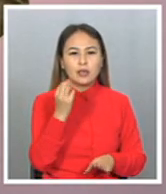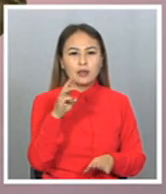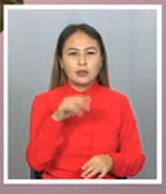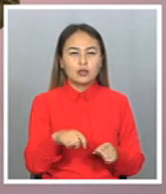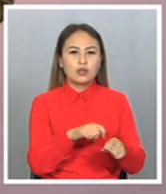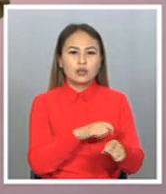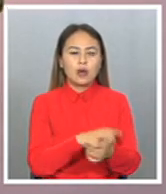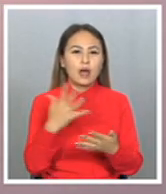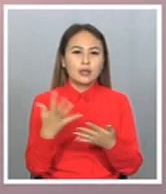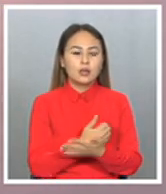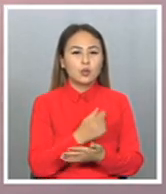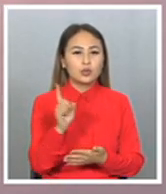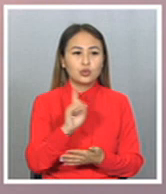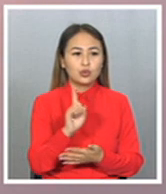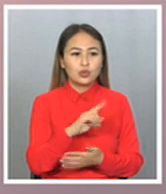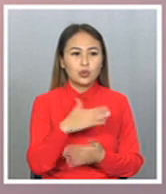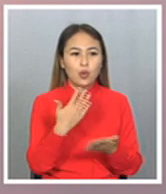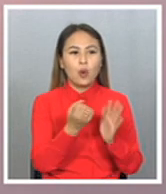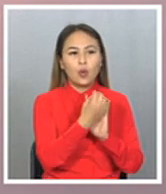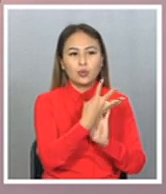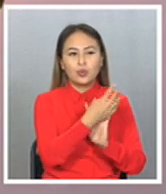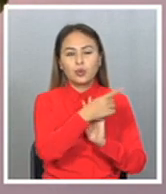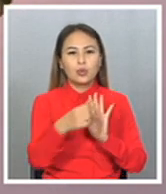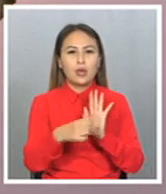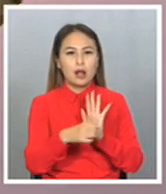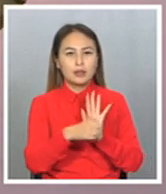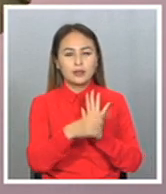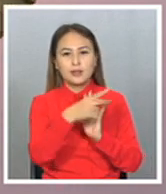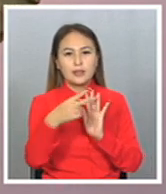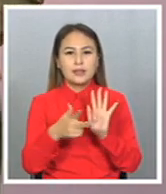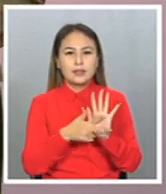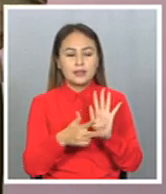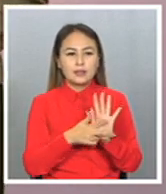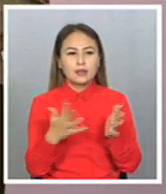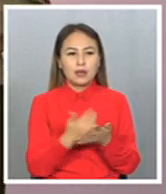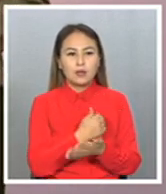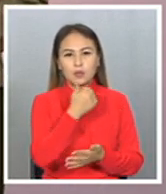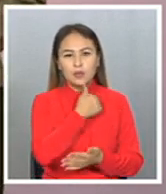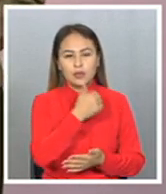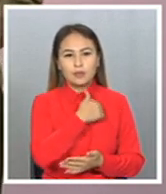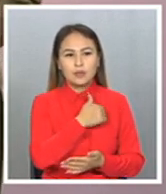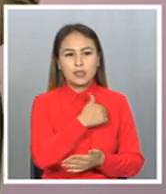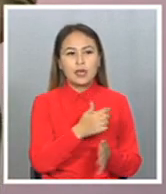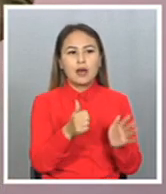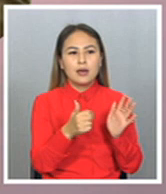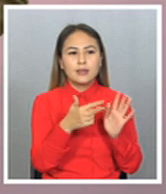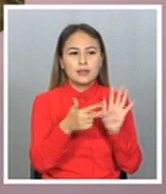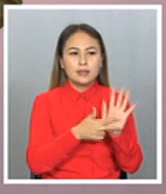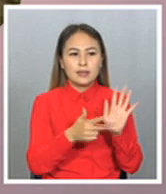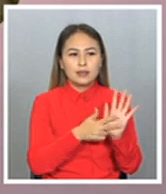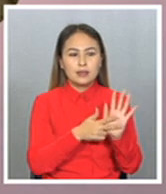ұзындығын анықтау үшін 14 пен 6-ның айырмасын табамыз. 8 сантиметр